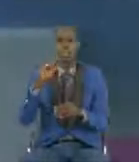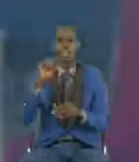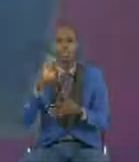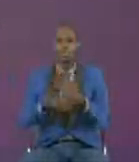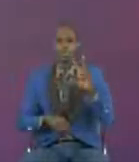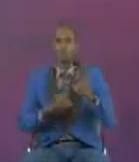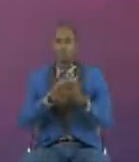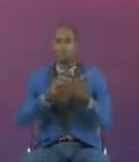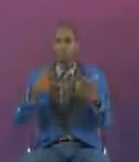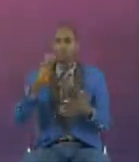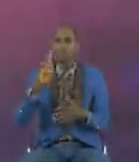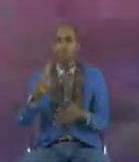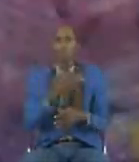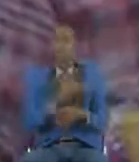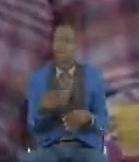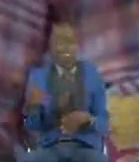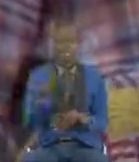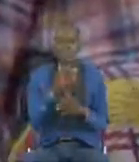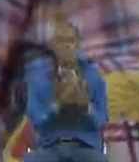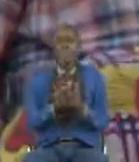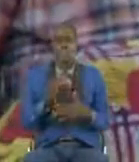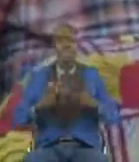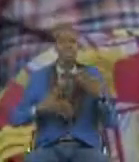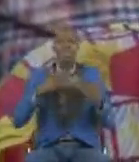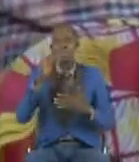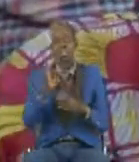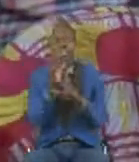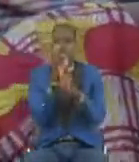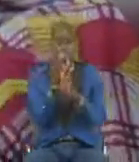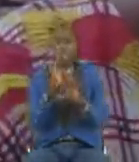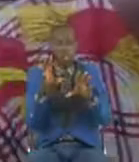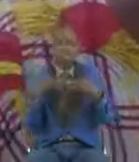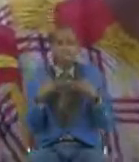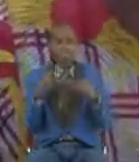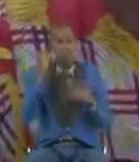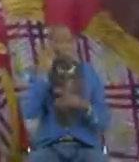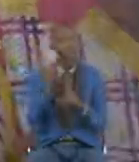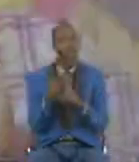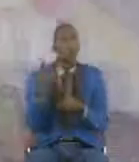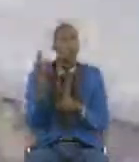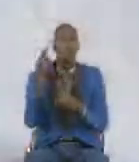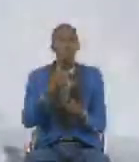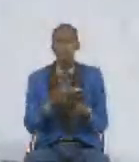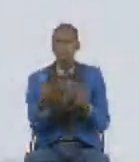41. Ceux qui reçurent la parole avec joie furent baptisés.